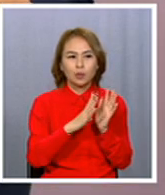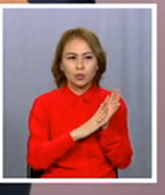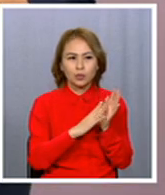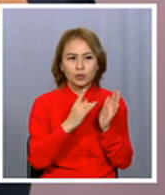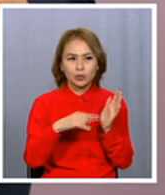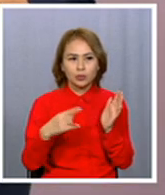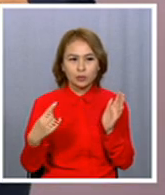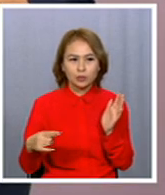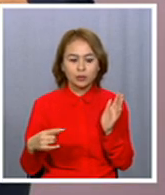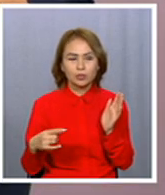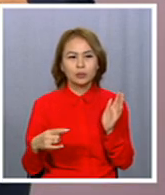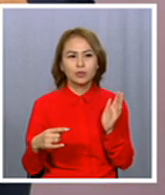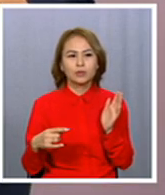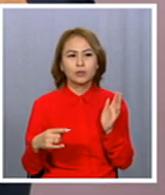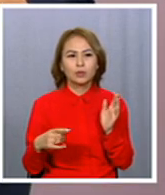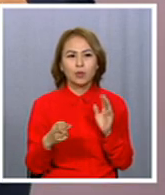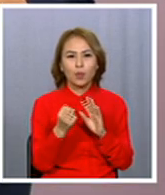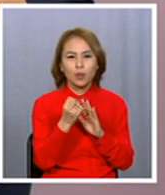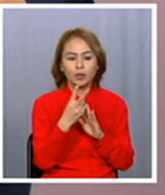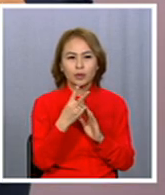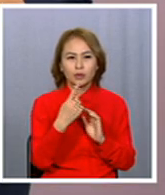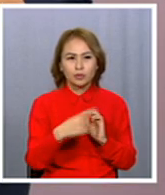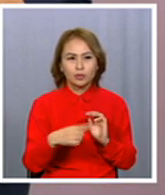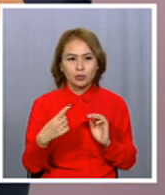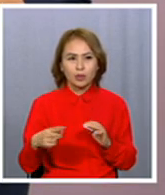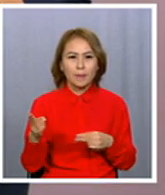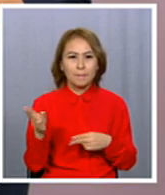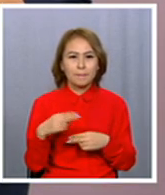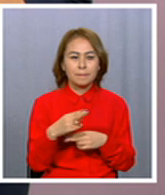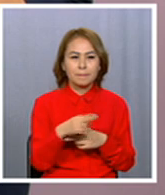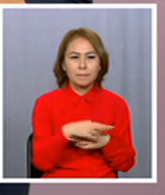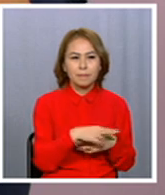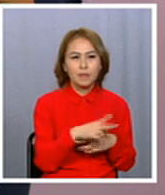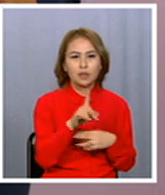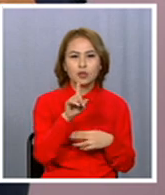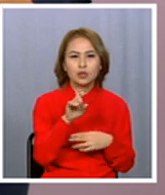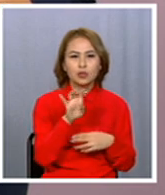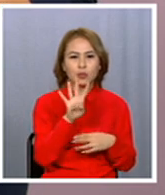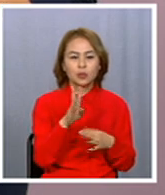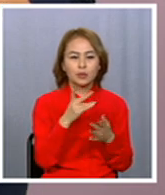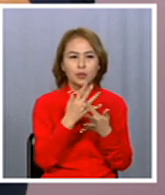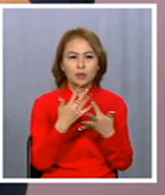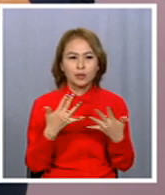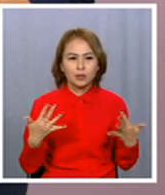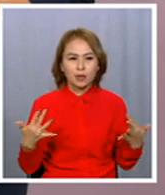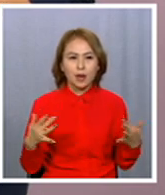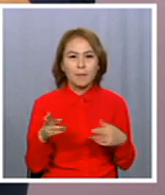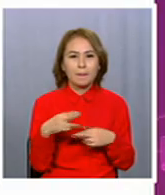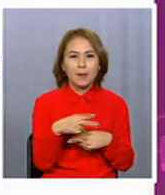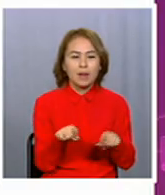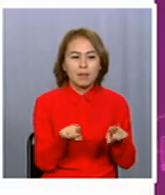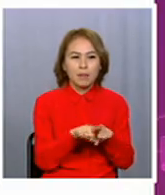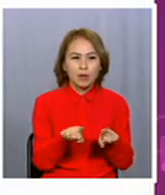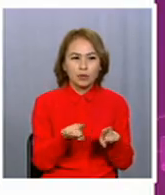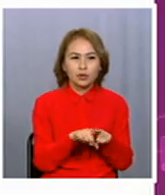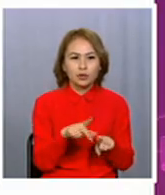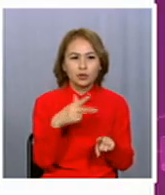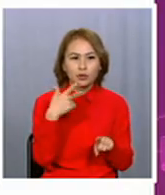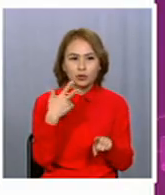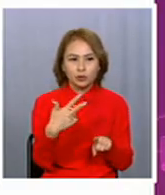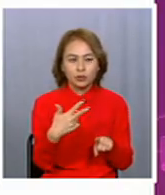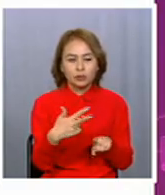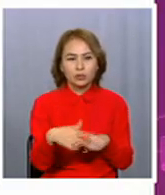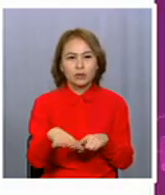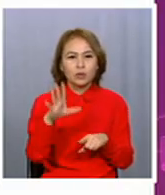Қос мекенділердің 12 түрі, балықтың 104 түрі, балық тәрізділердің 3 түрі, сонымен